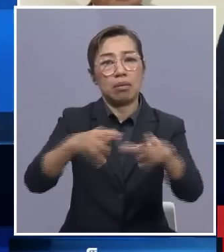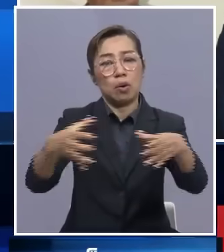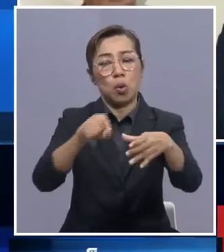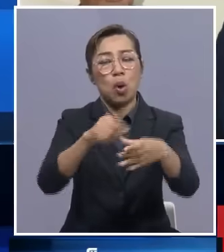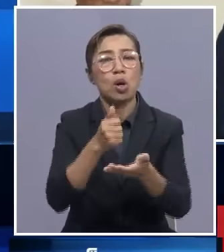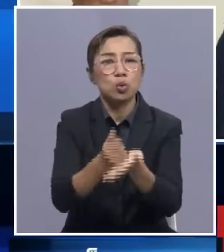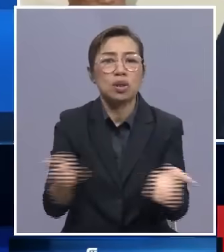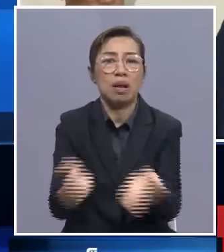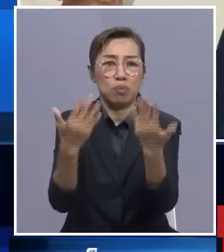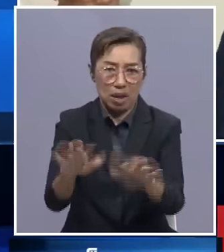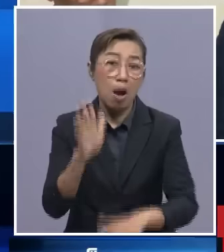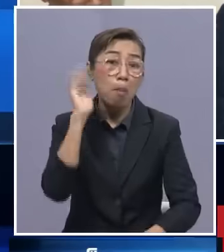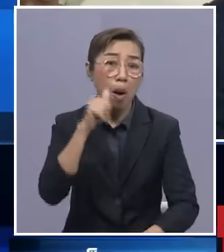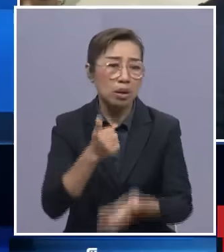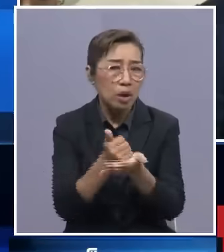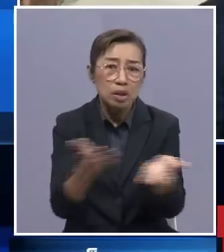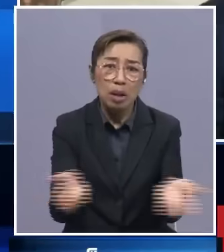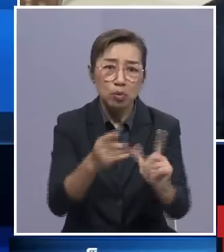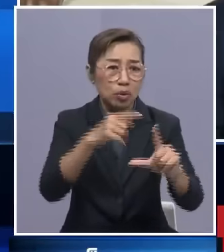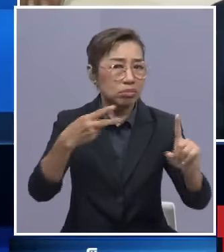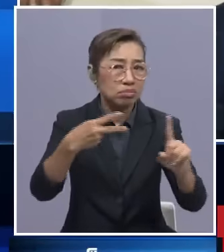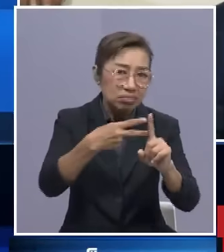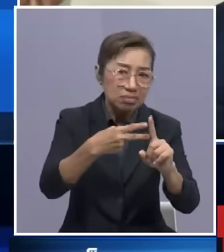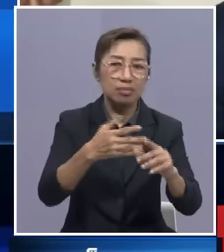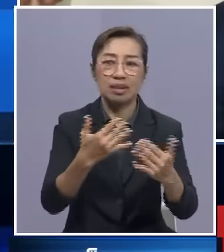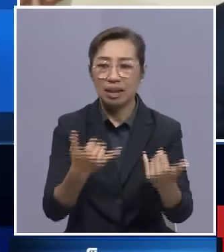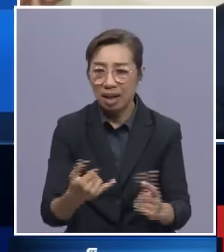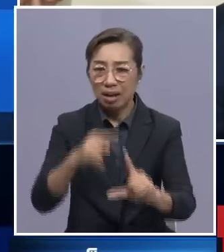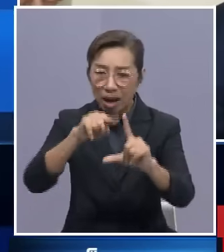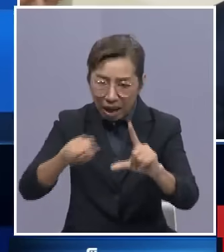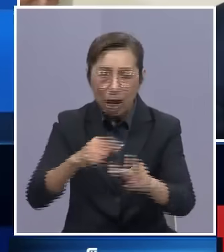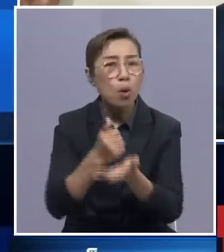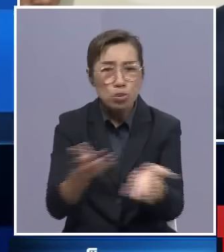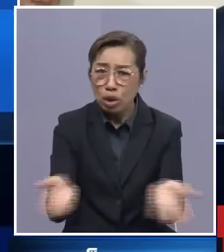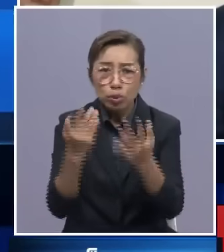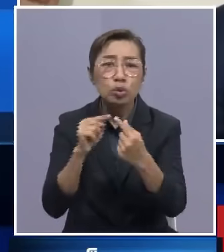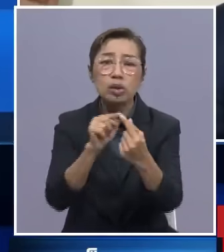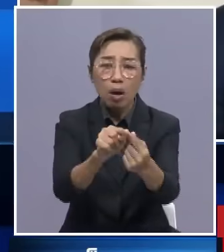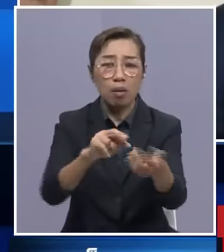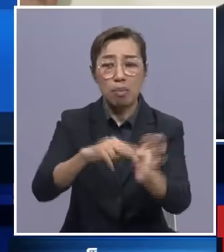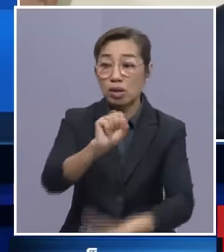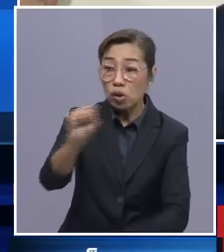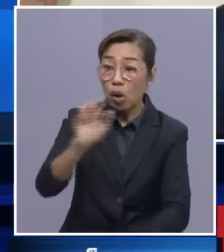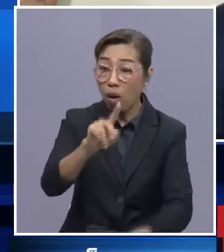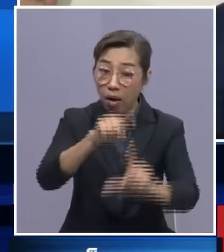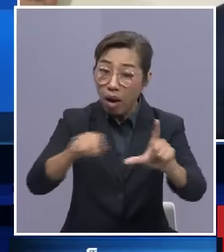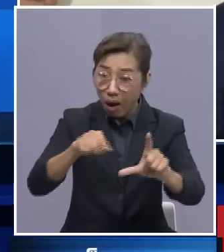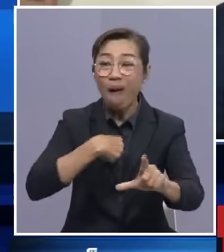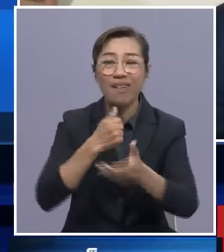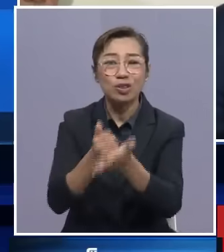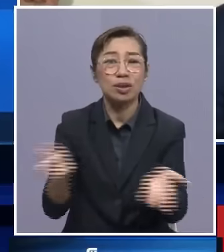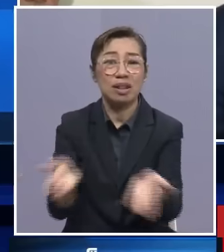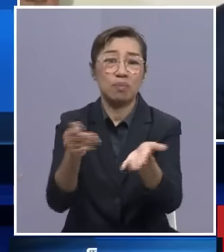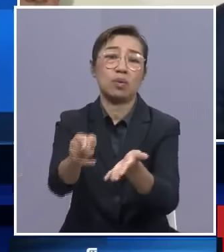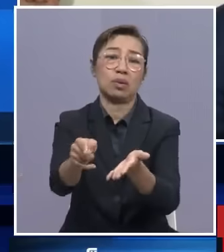สมัยอนาคตใหม่นะครับอะไรที่เขาทำได้ที่จะเป็นการสนับสนุนพรรคนะครับแม้กระทั่งเอ่อเมื่อเขาเห็น